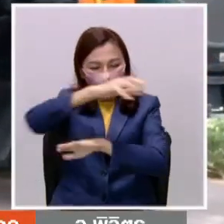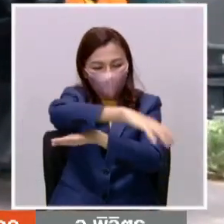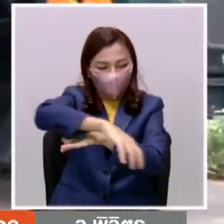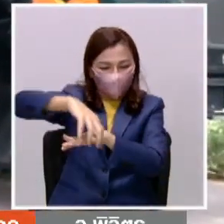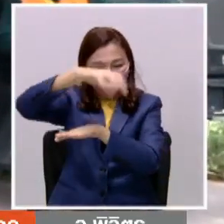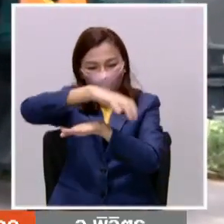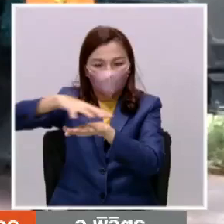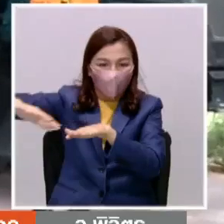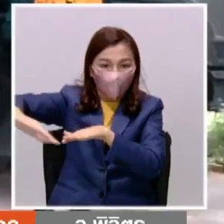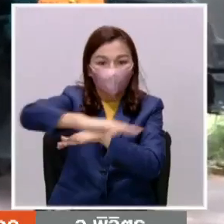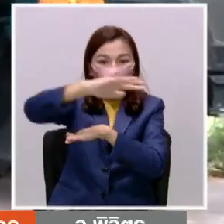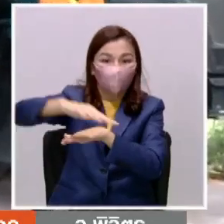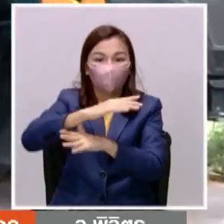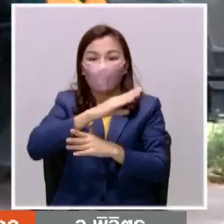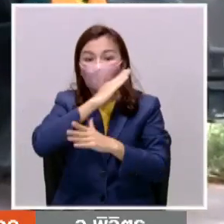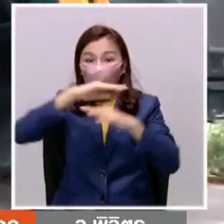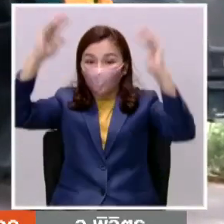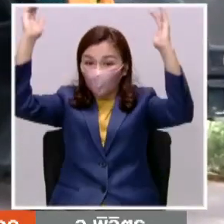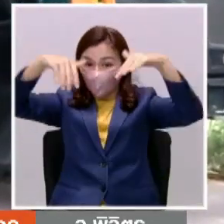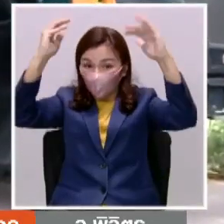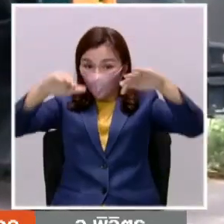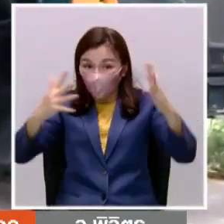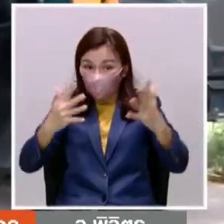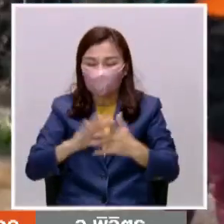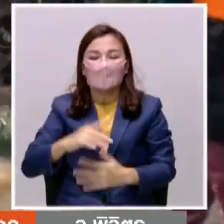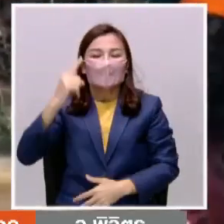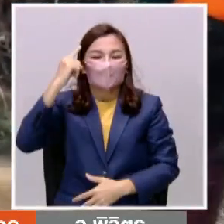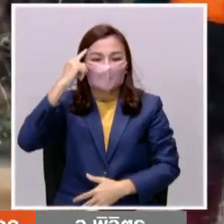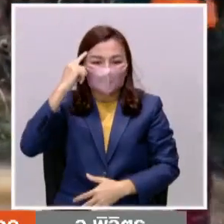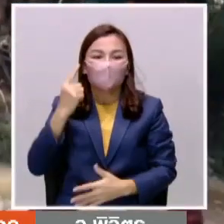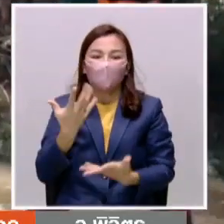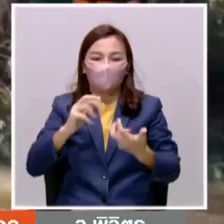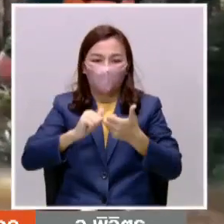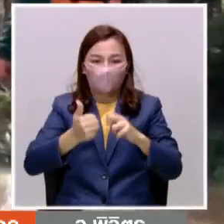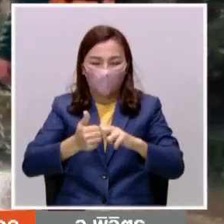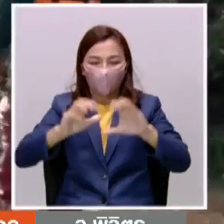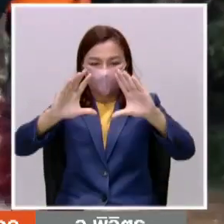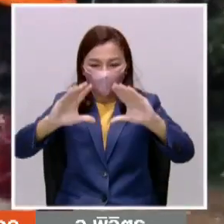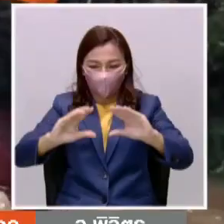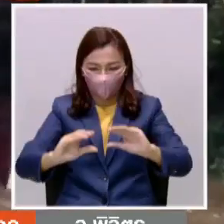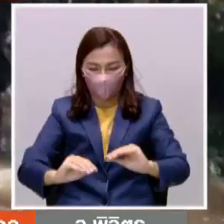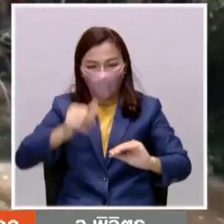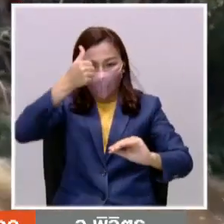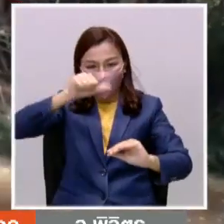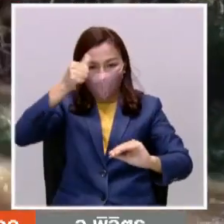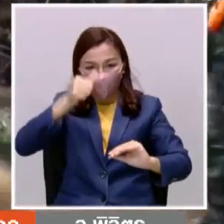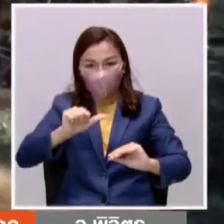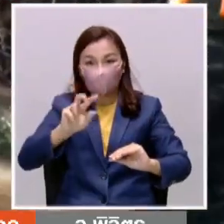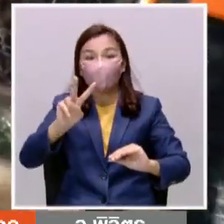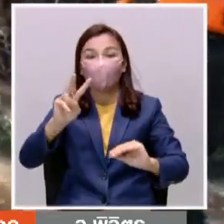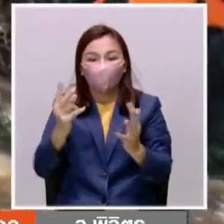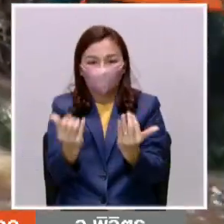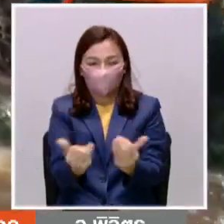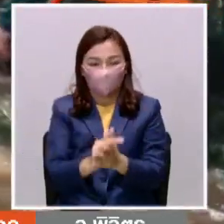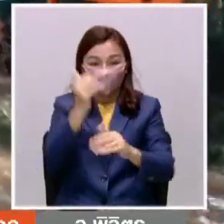คาดว่าถ้าไม่มีฝนตกลงมาซ้ำอีกสถานการณ์น่าจะคลี่คลายภายในระยะเวลา 1-2วันนี้ค่ะขณะเดียว